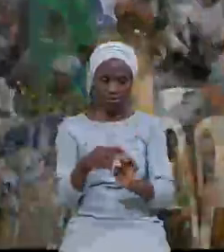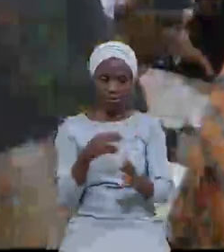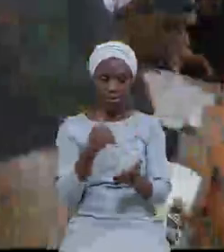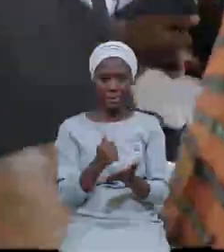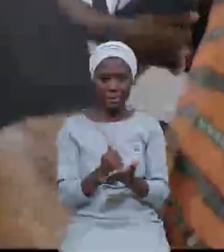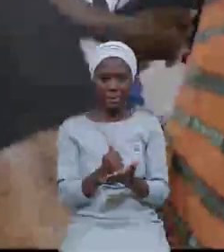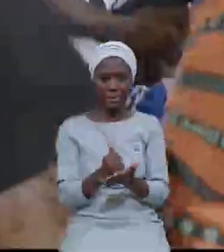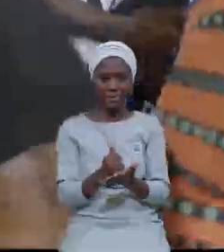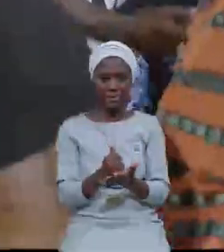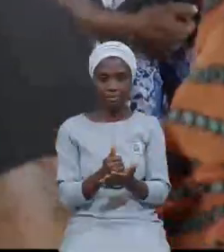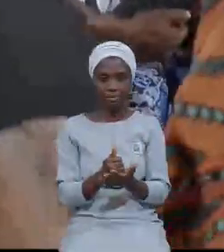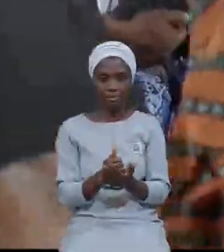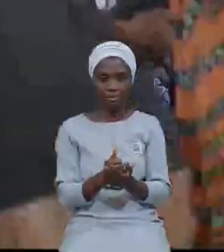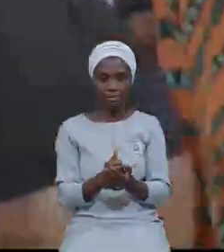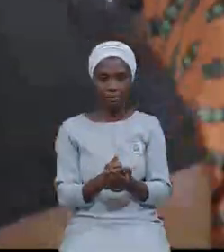vient